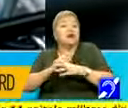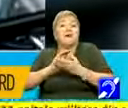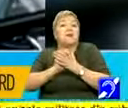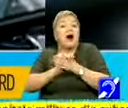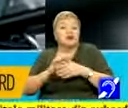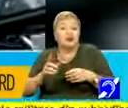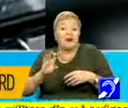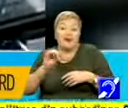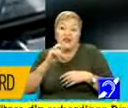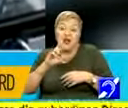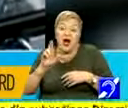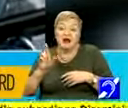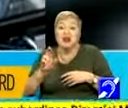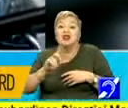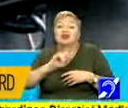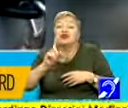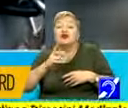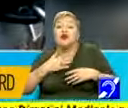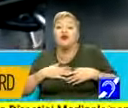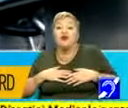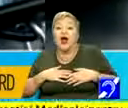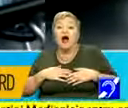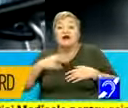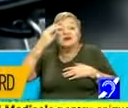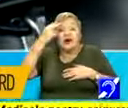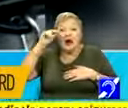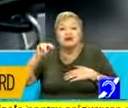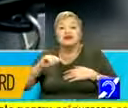motivația juridică de a nu da publicității aceste,